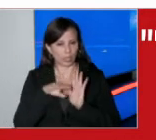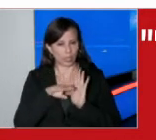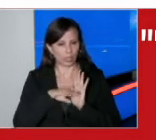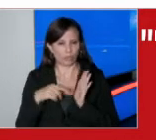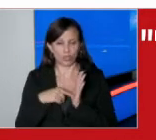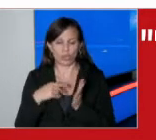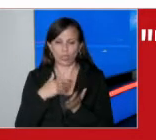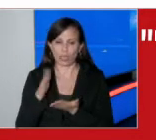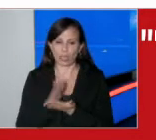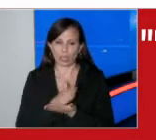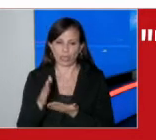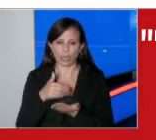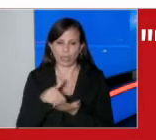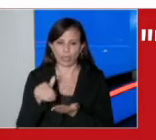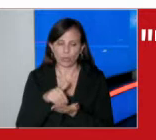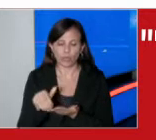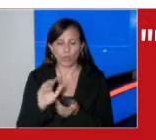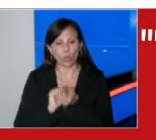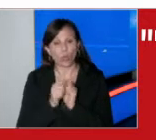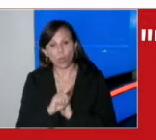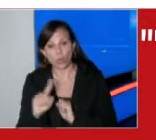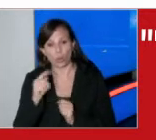אם להמשיך או לא להמשיך